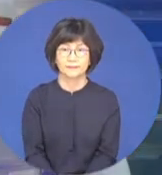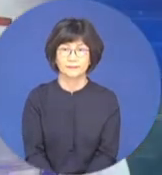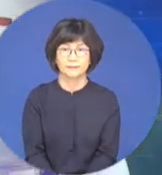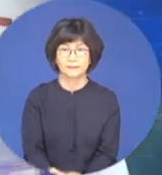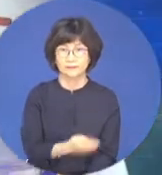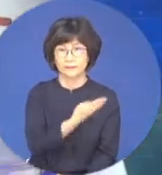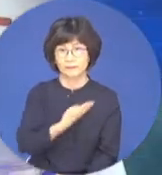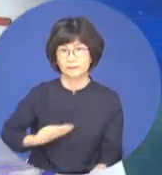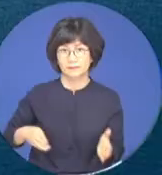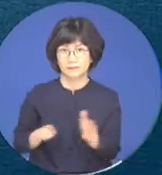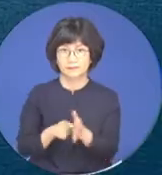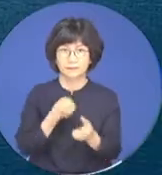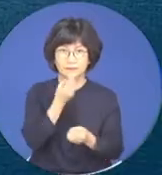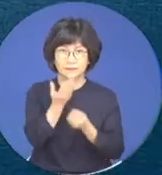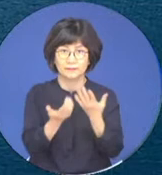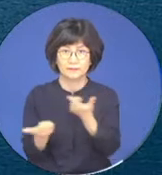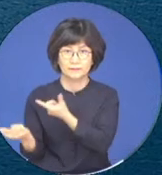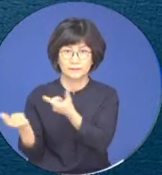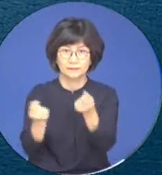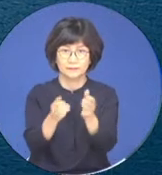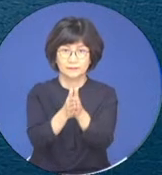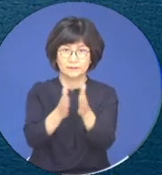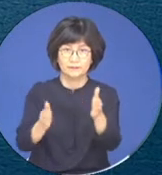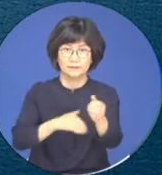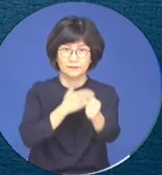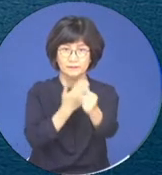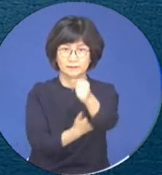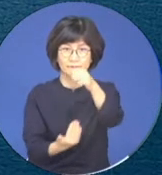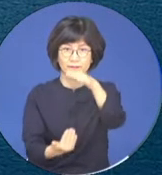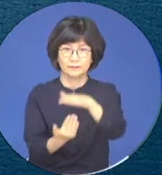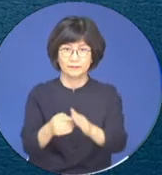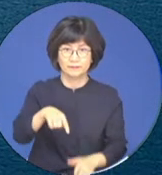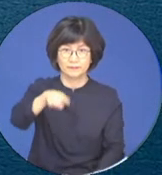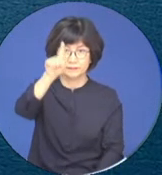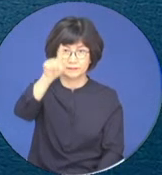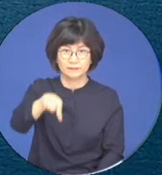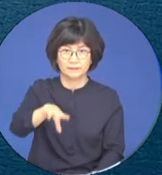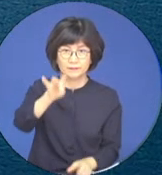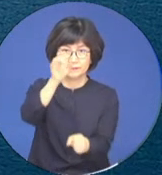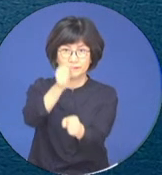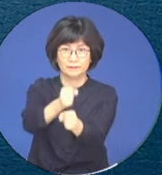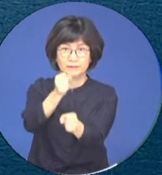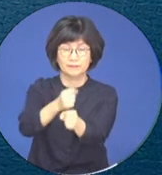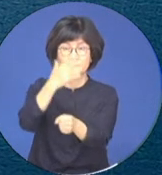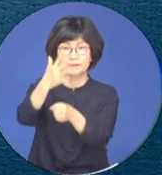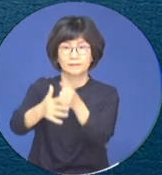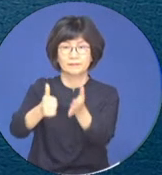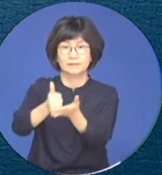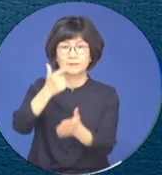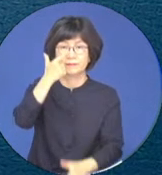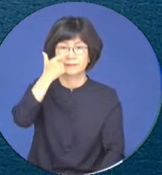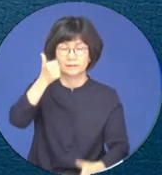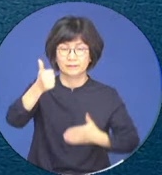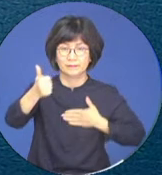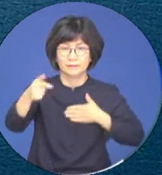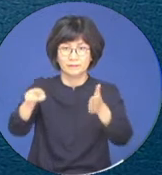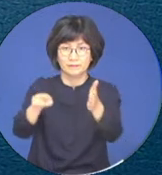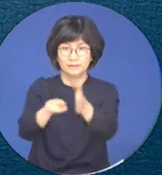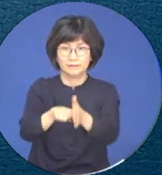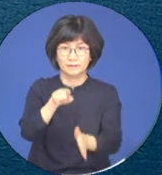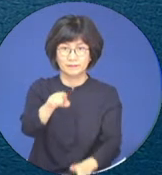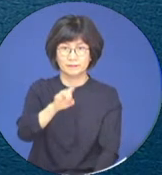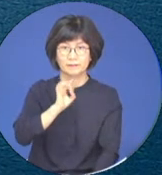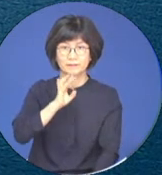사도신경 하심으로 신앙 고백 드리겠습니다. 전능하사 천지를 만드신 하나님 아버지를 내가